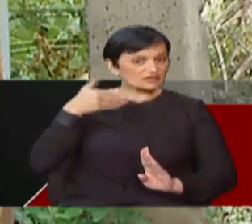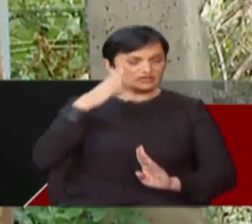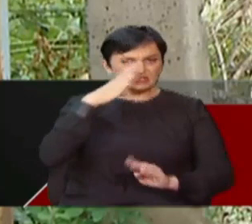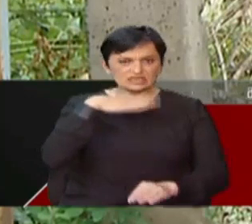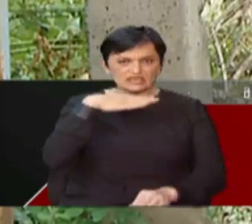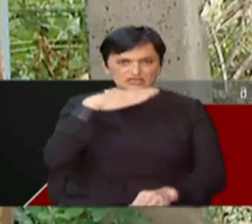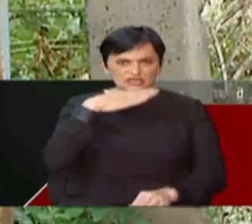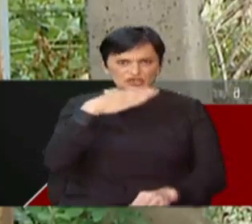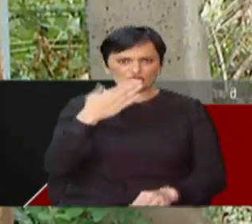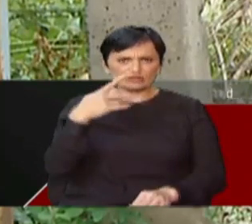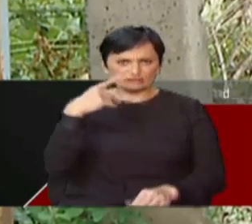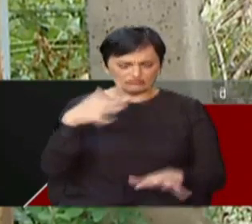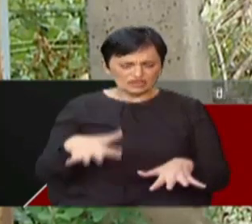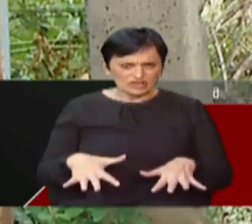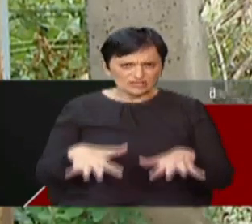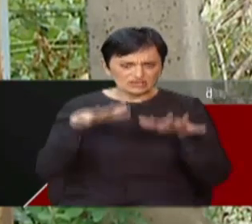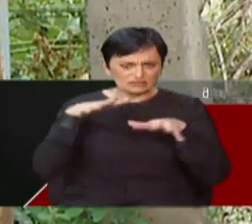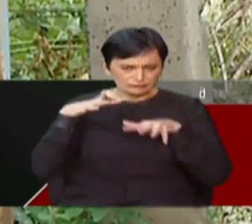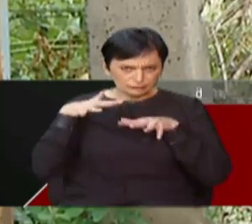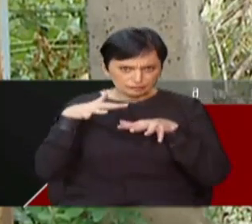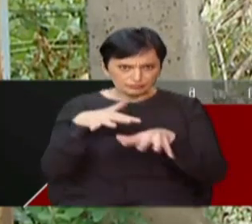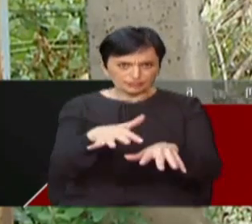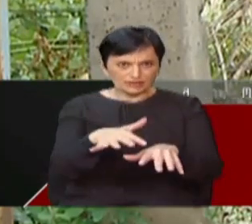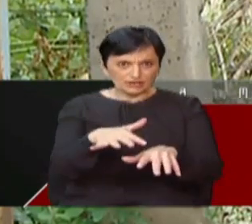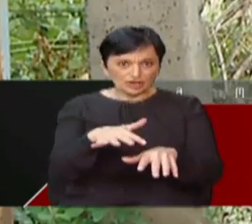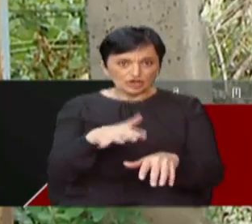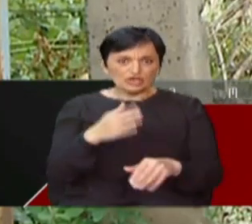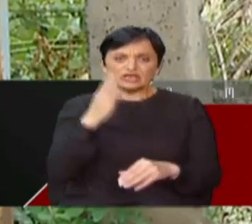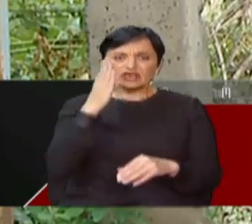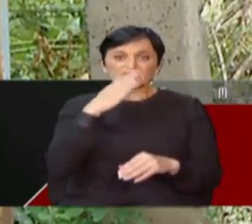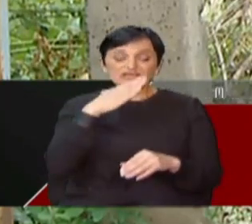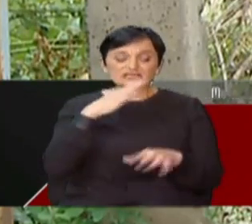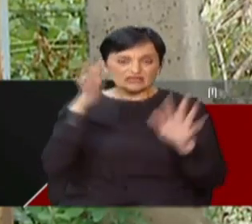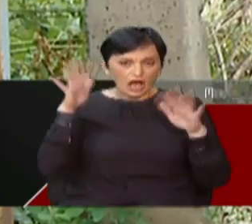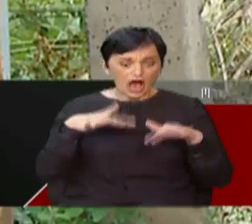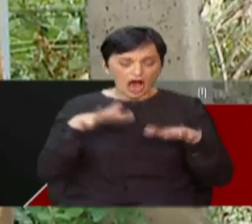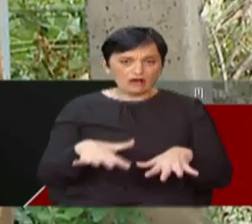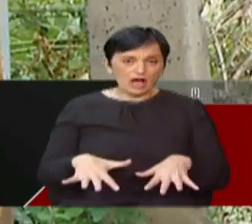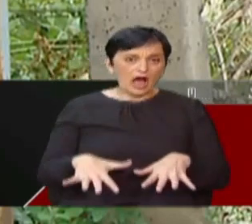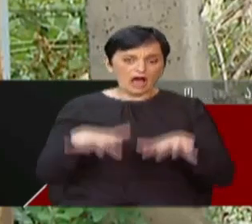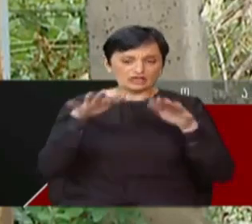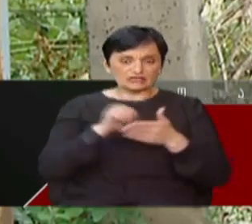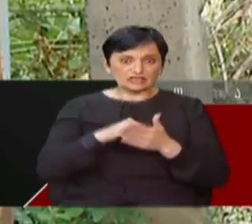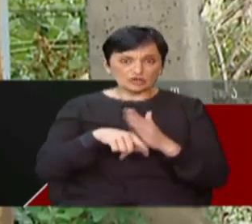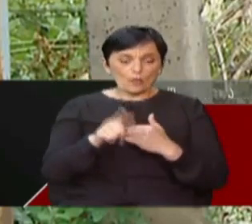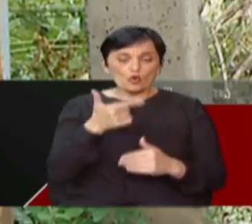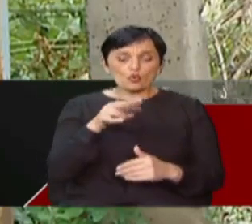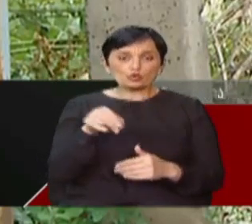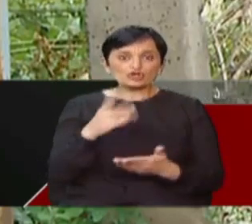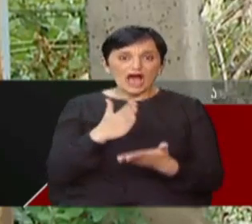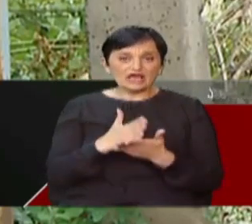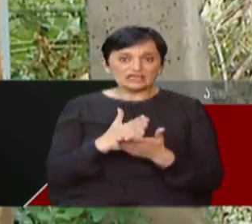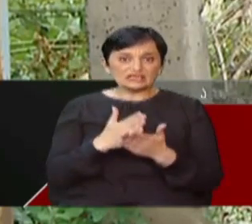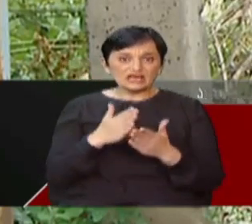წყლის საკმაოდ დიდი ნაკადი მიედინებოდა. ჭარბი ნალექის გამო ადიდდა გურჯაანში არსებული